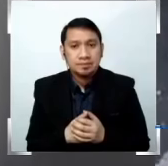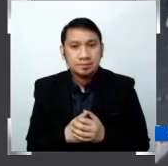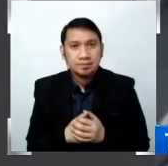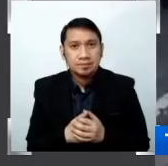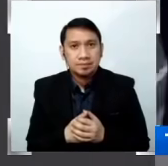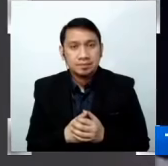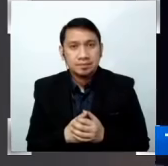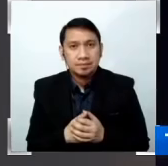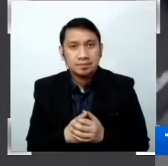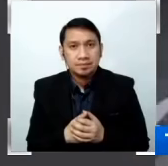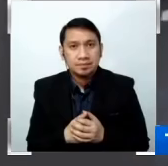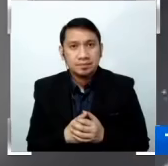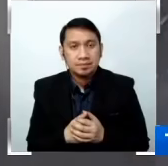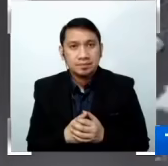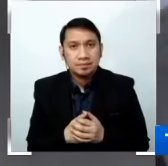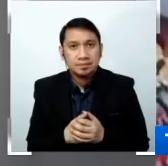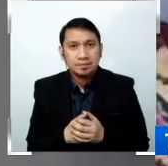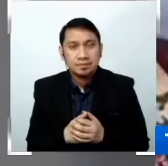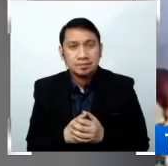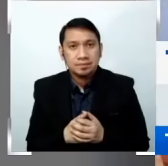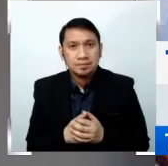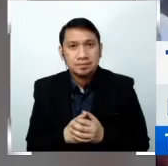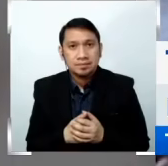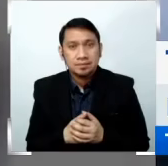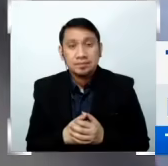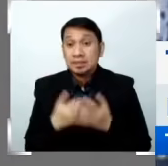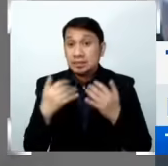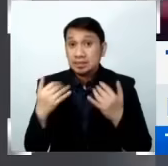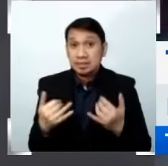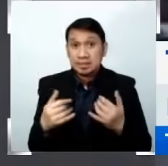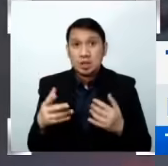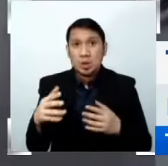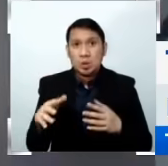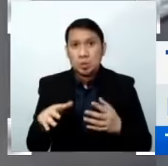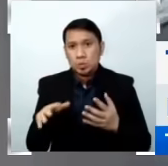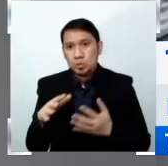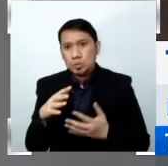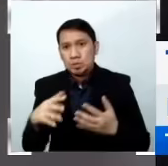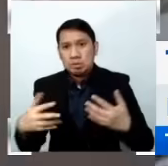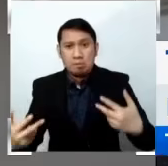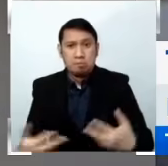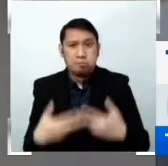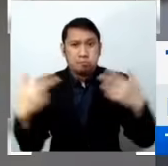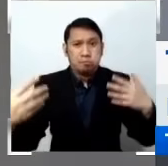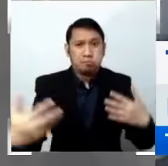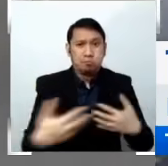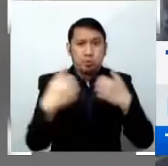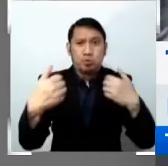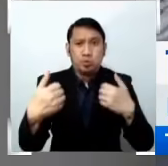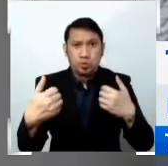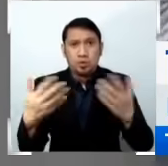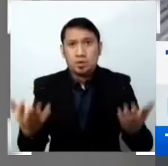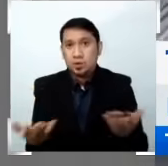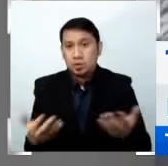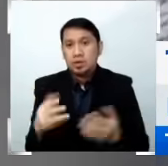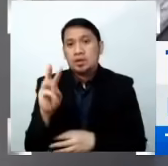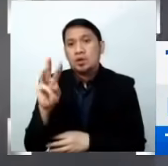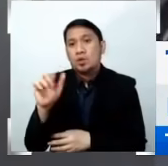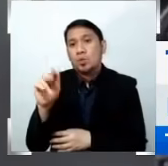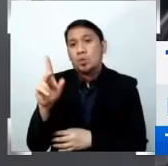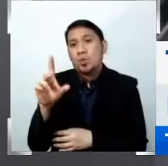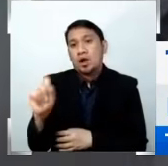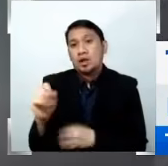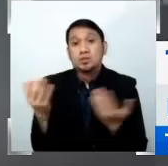Aksidente po sa may bypass. Karambola naman ang mga sasakyan ang bumungad sa mga residente ng barangay Wakas sa Tayabas,